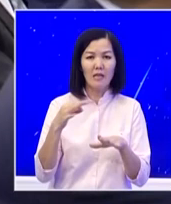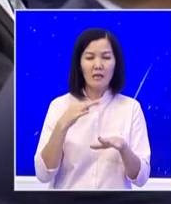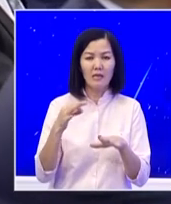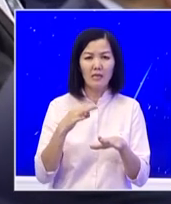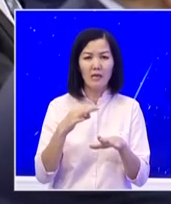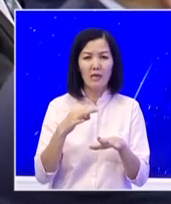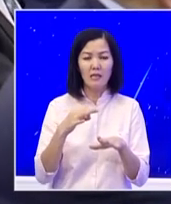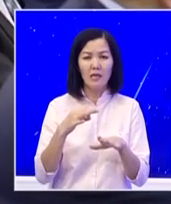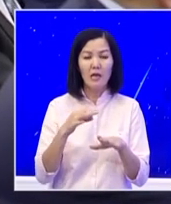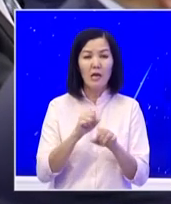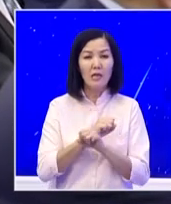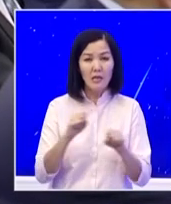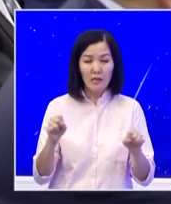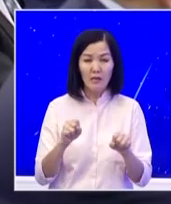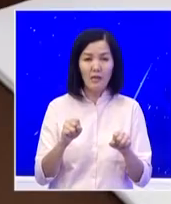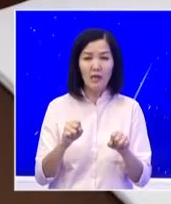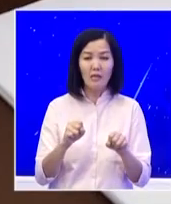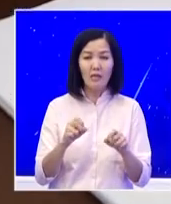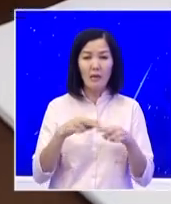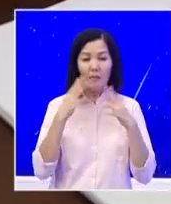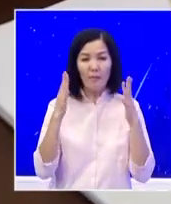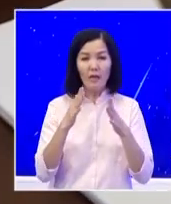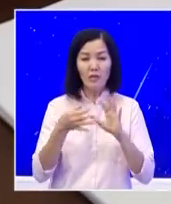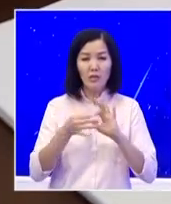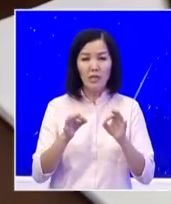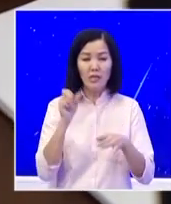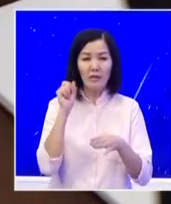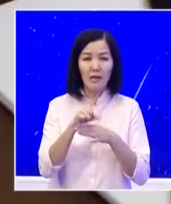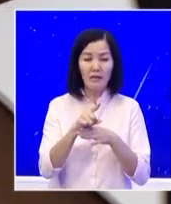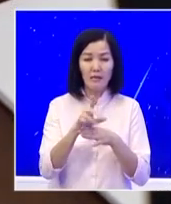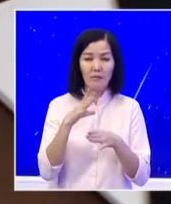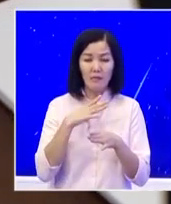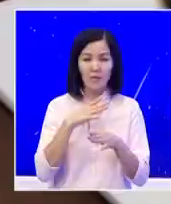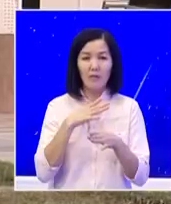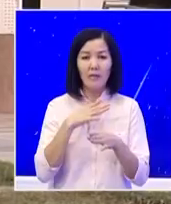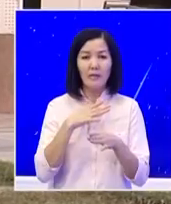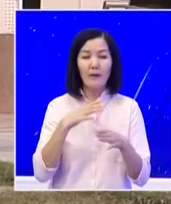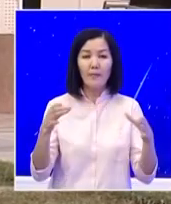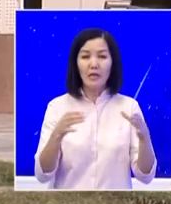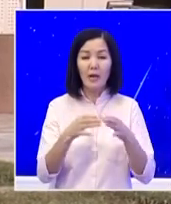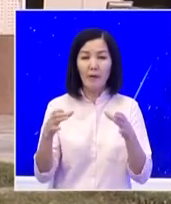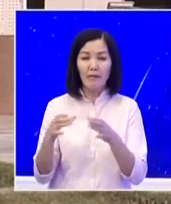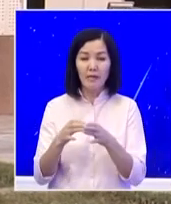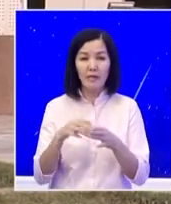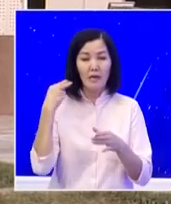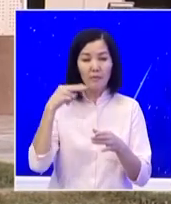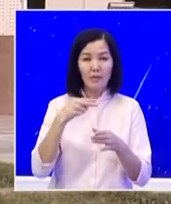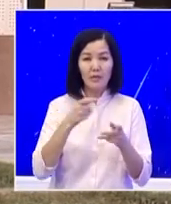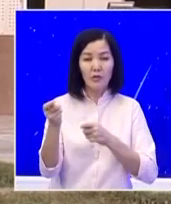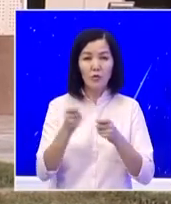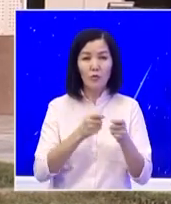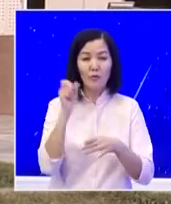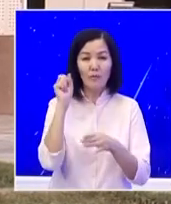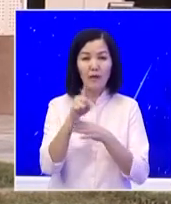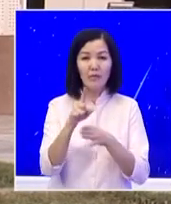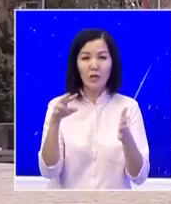салғырттықты кешірмейтінін қаперге салды. Жиын соңында нақты нұсқау тапсырмалары берді. Командасын президент үкімет алға қойған